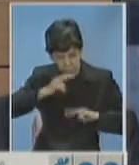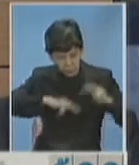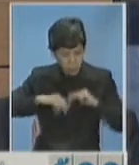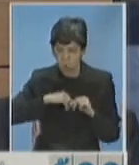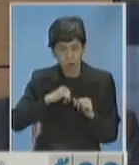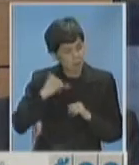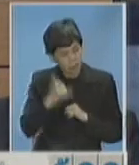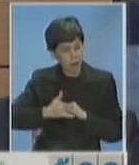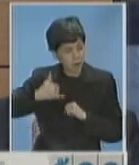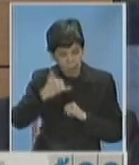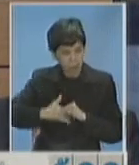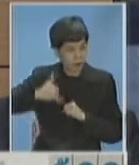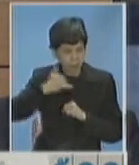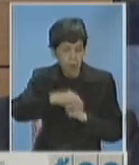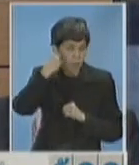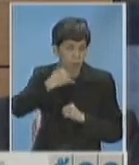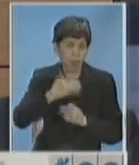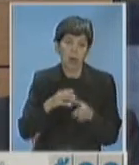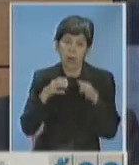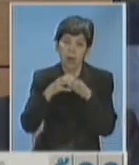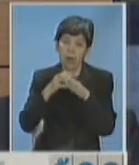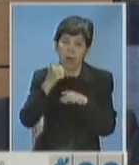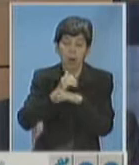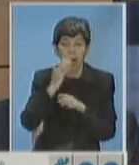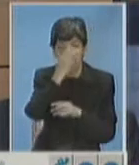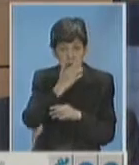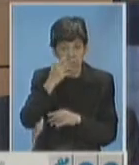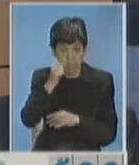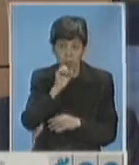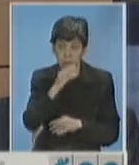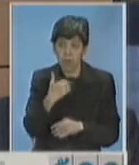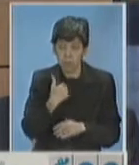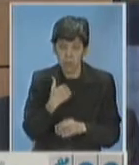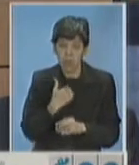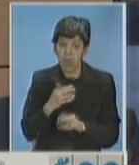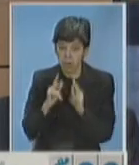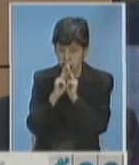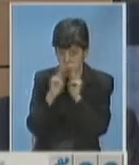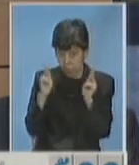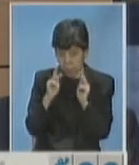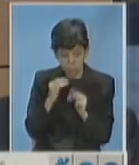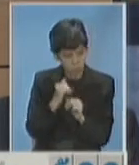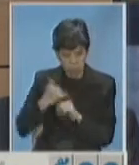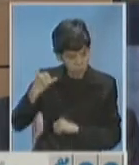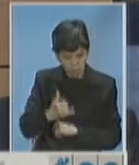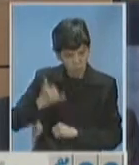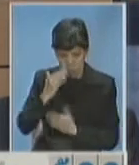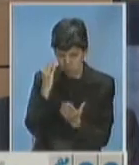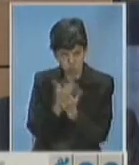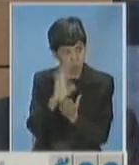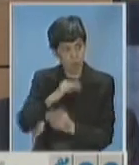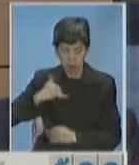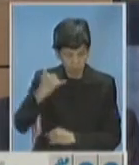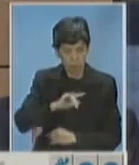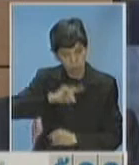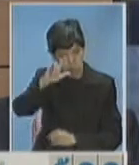ดท่านหัวหน้าพรรคท่านอาจารย์อภิสิทธิ์เวชชาชีวะท่านบอกว่าไปเป็นกรรมาธิการงบประมาณห้ามขาดและห้ามไปต่างประเทศ